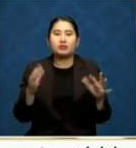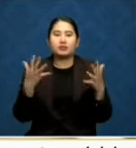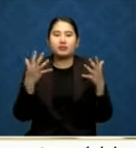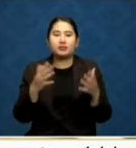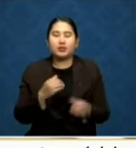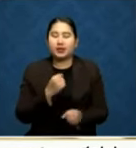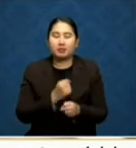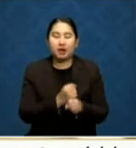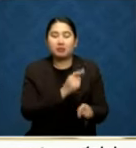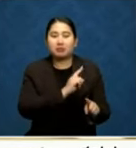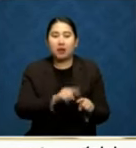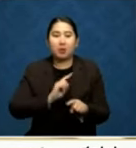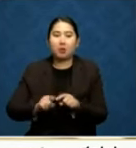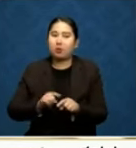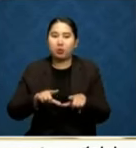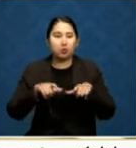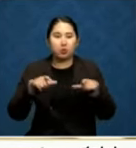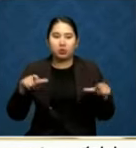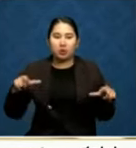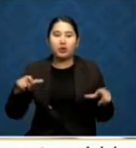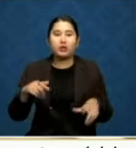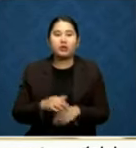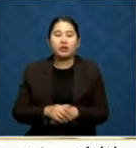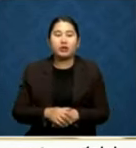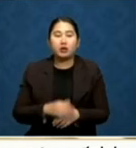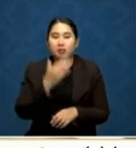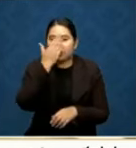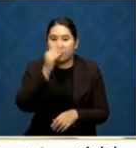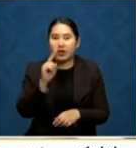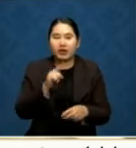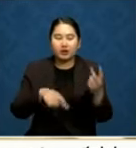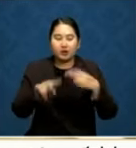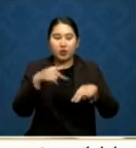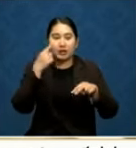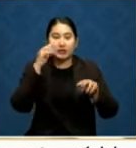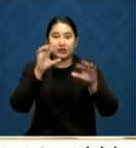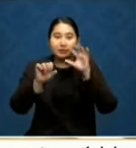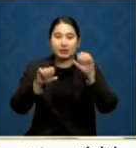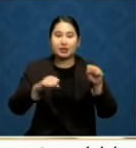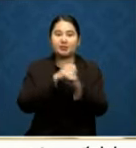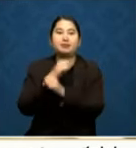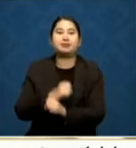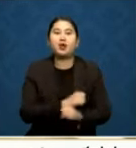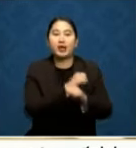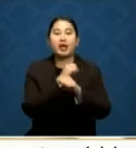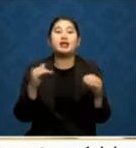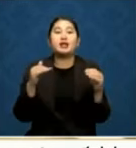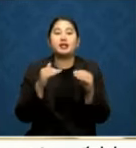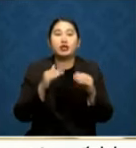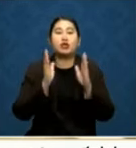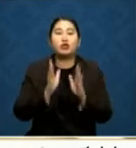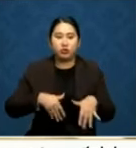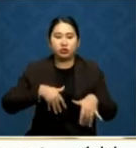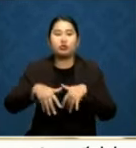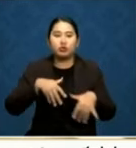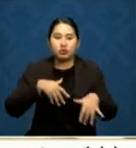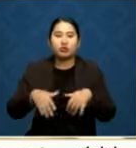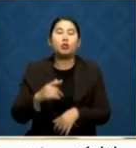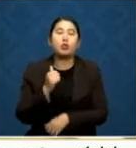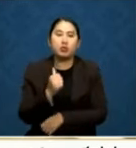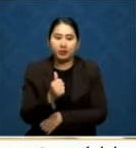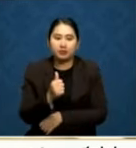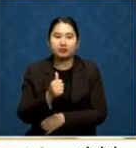ท่านทำทุกเรื่องใหญ่ตัวหมโราณ เพื่อพี่ทักรักษาศิดฏของผู้บริภrienเป็นส่งที่ชอบแล้